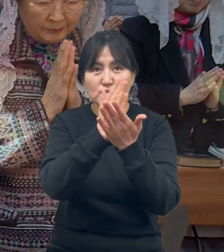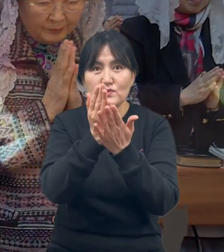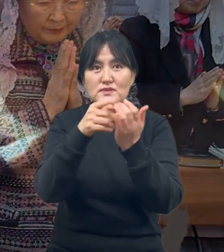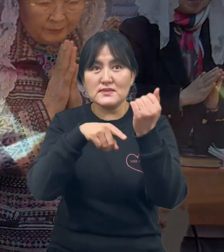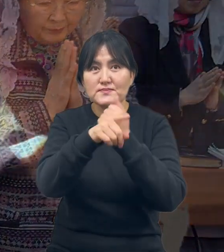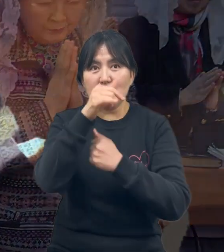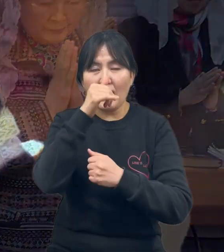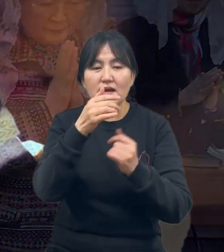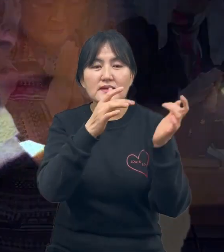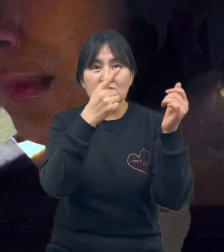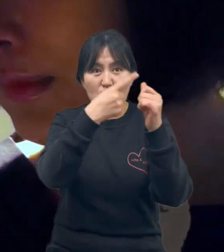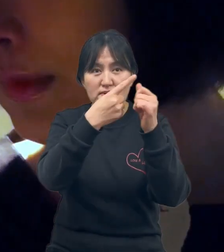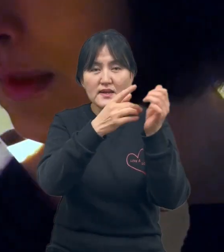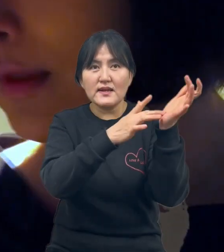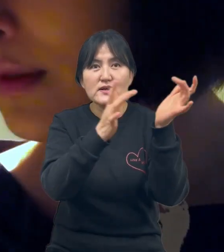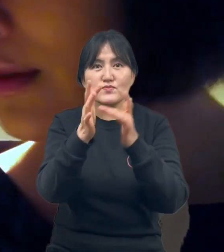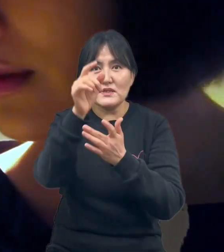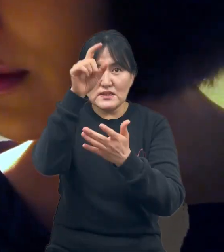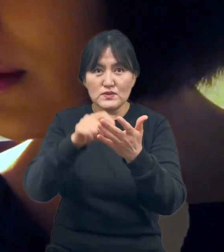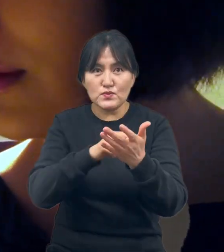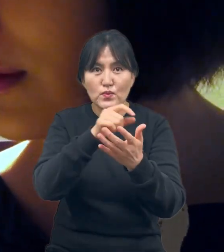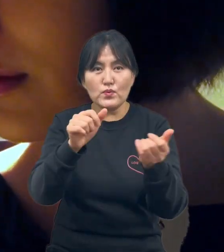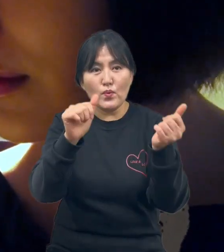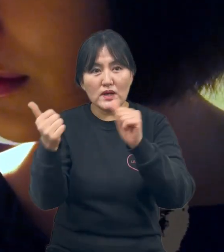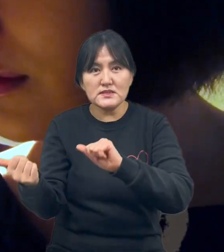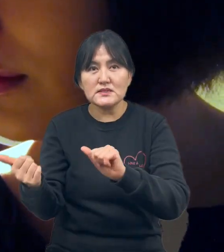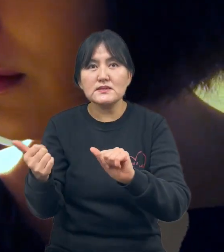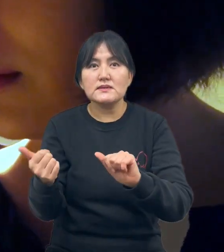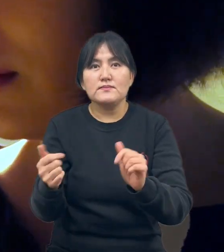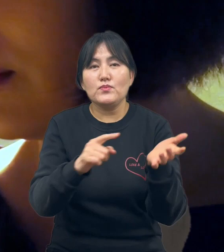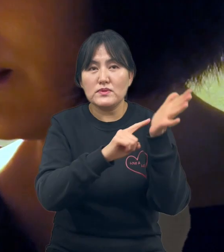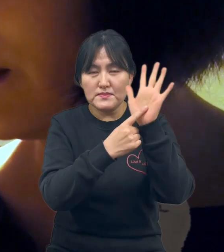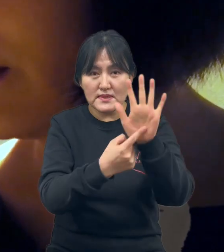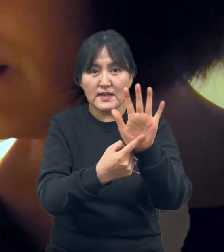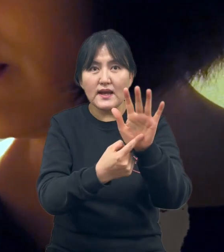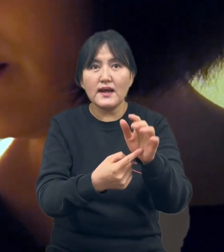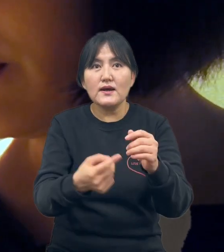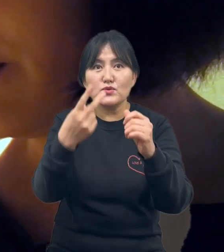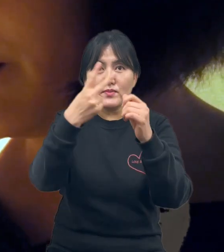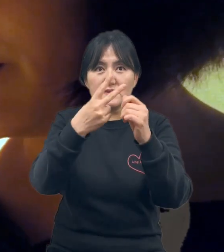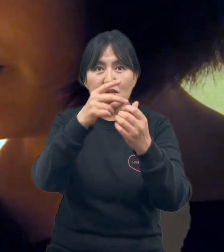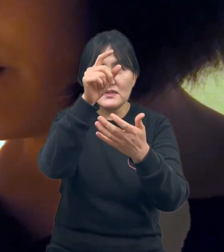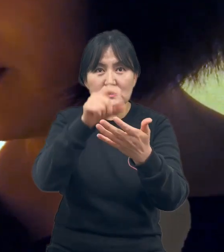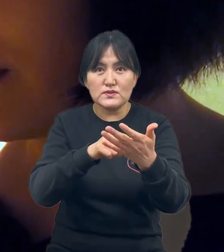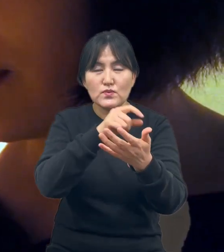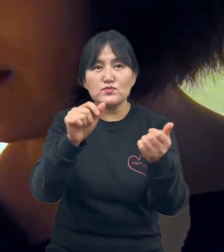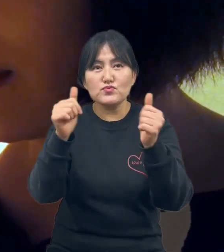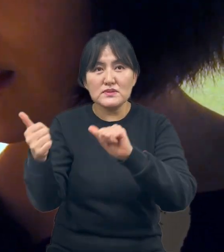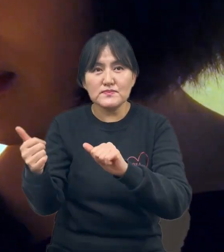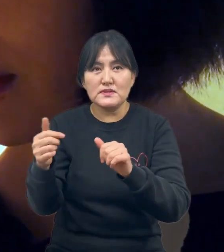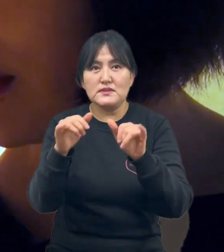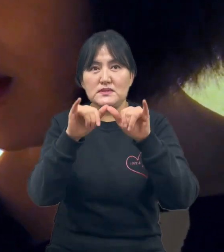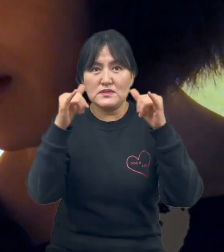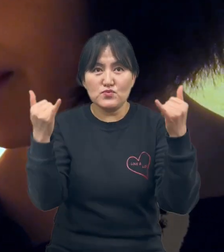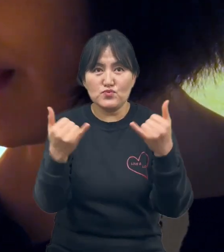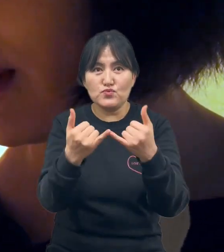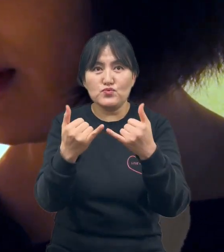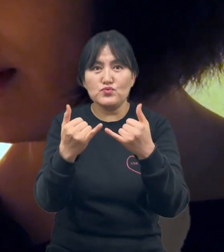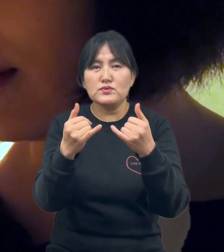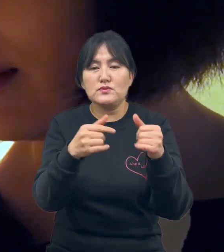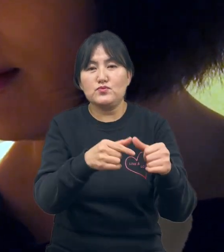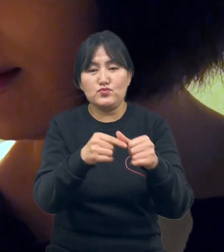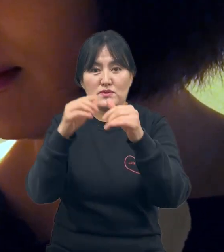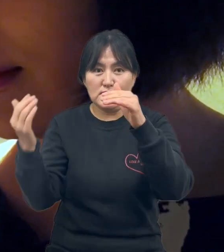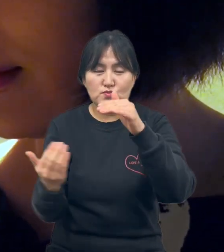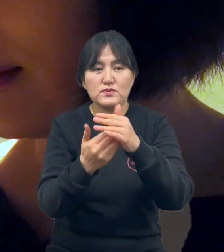성호경은 크게 3가지의 뜻을 지닙니다. 첫째, 예수 그리스도께서 돌아가신 십자가를 표시합니다. 그리스도의